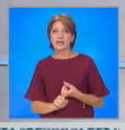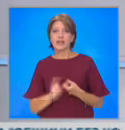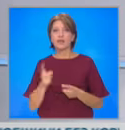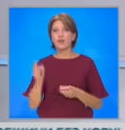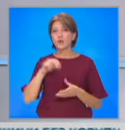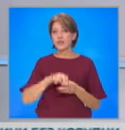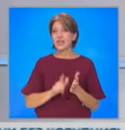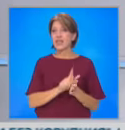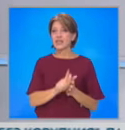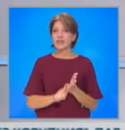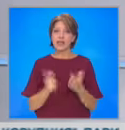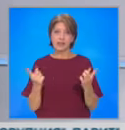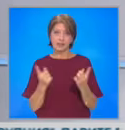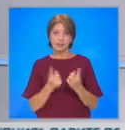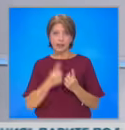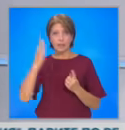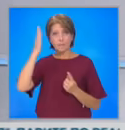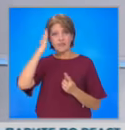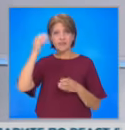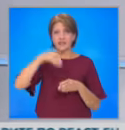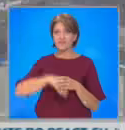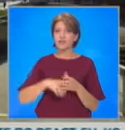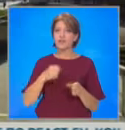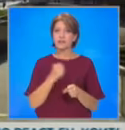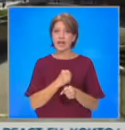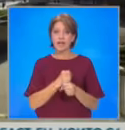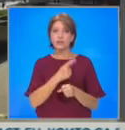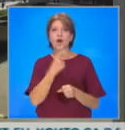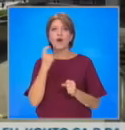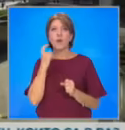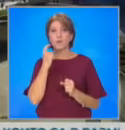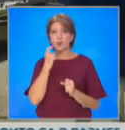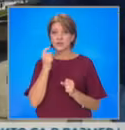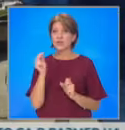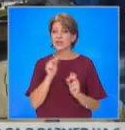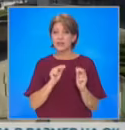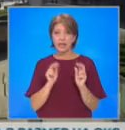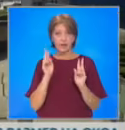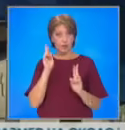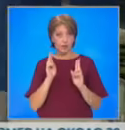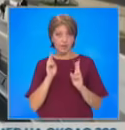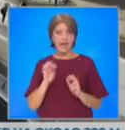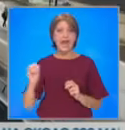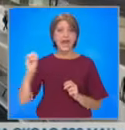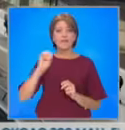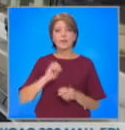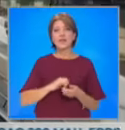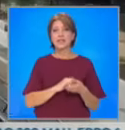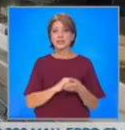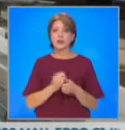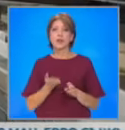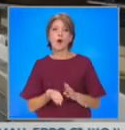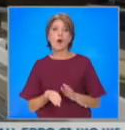извънредната среща на министрите на вътрешните работи от Евросъюза в Брюксел. На заседанието беше решено Европейският съюз да